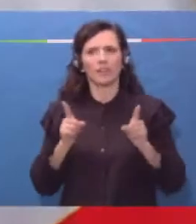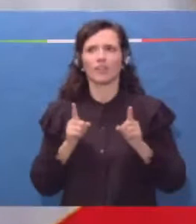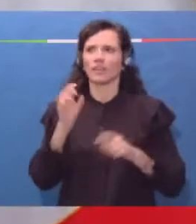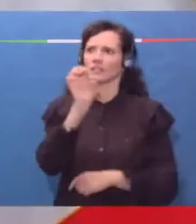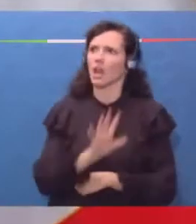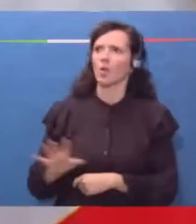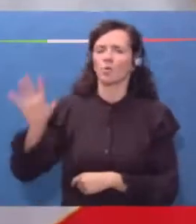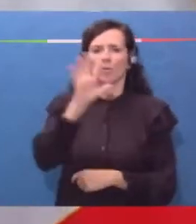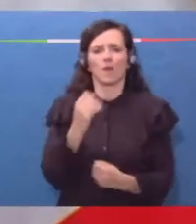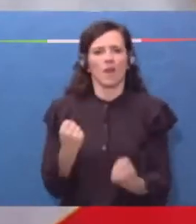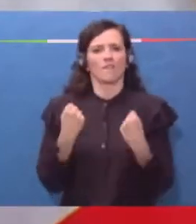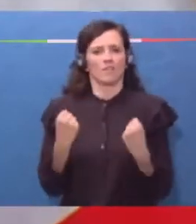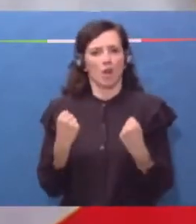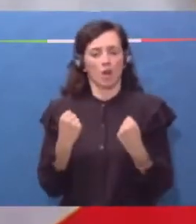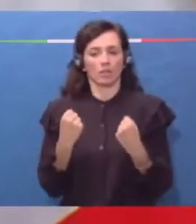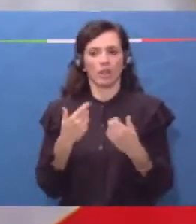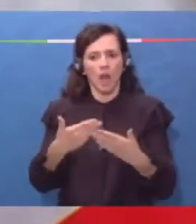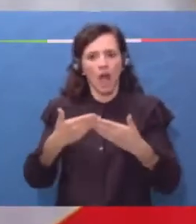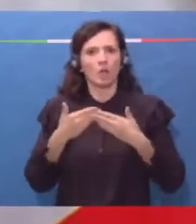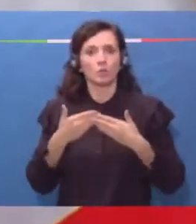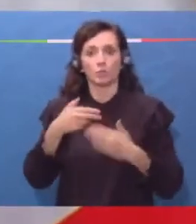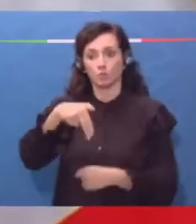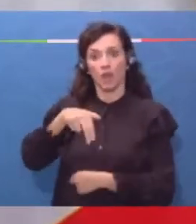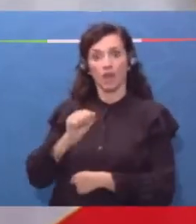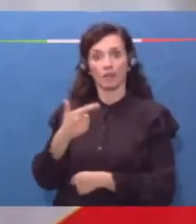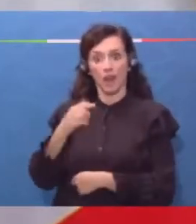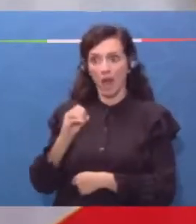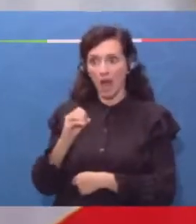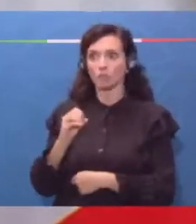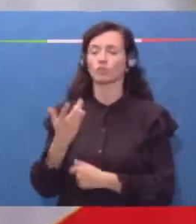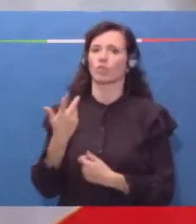più forte che contribuisce alla NATO e per